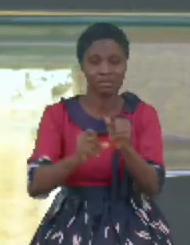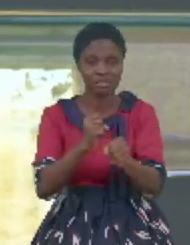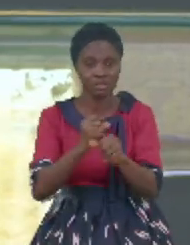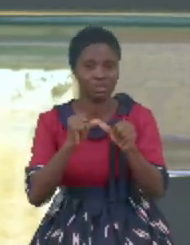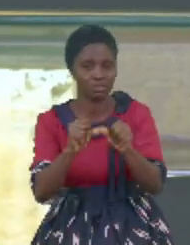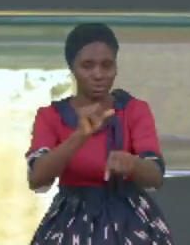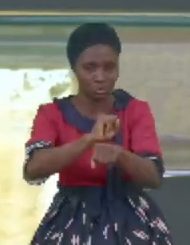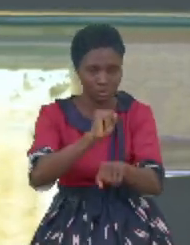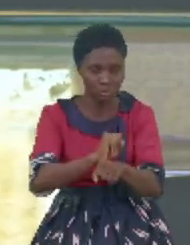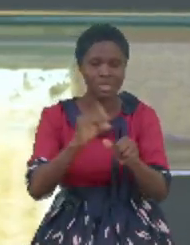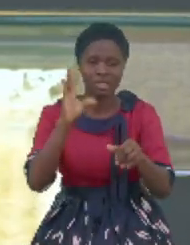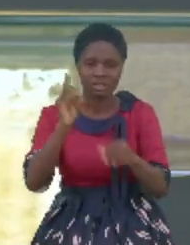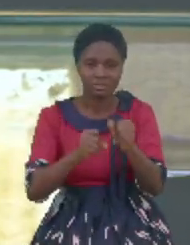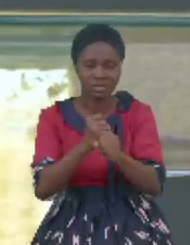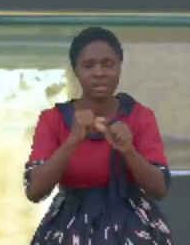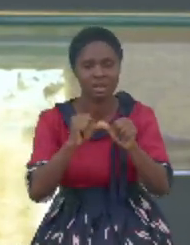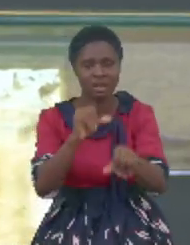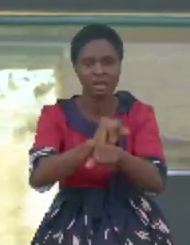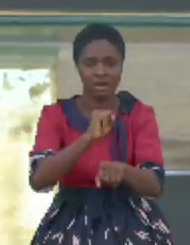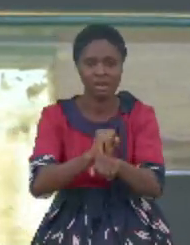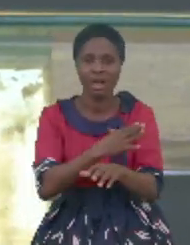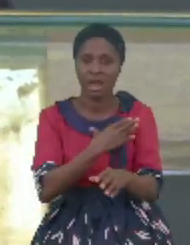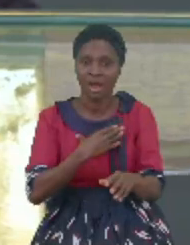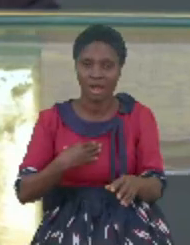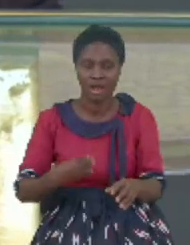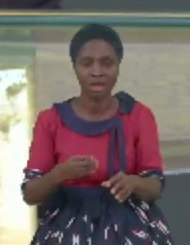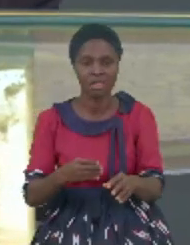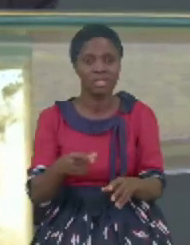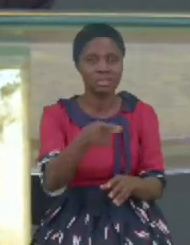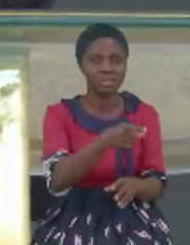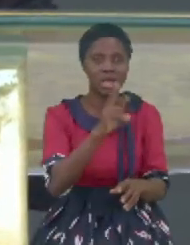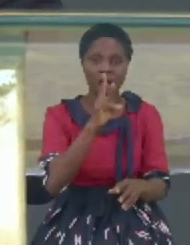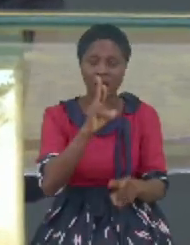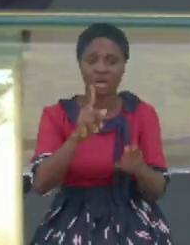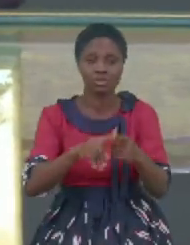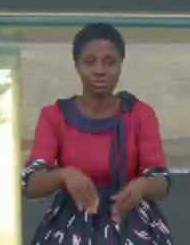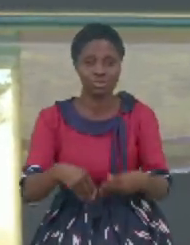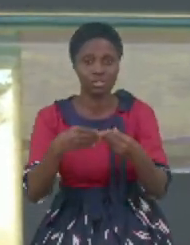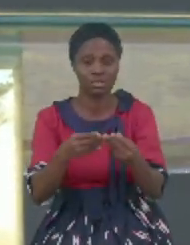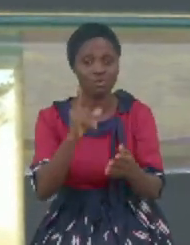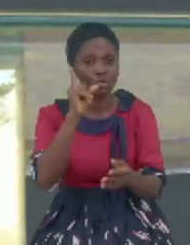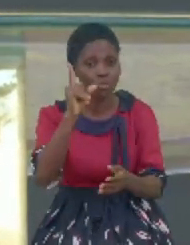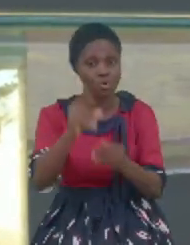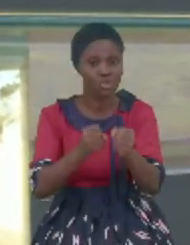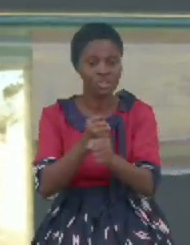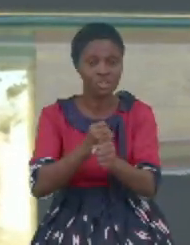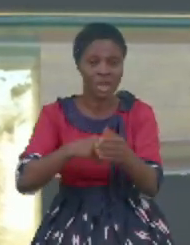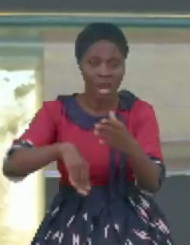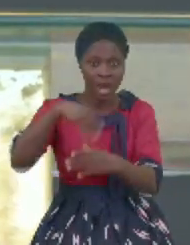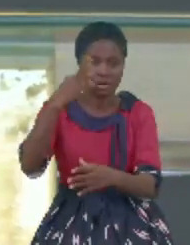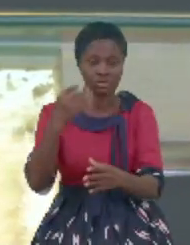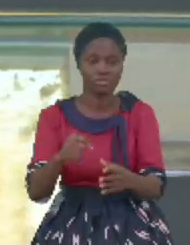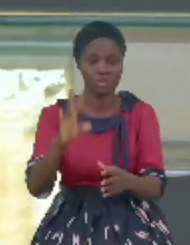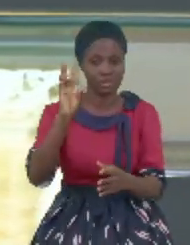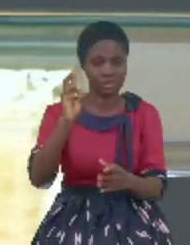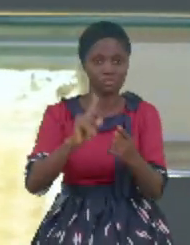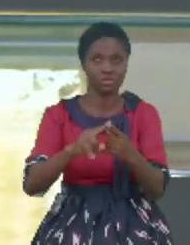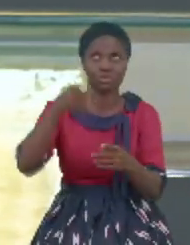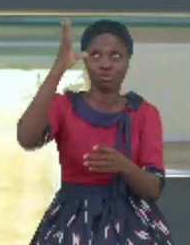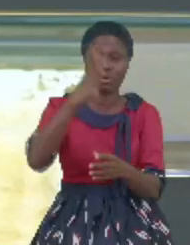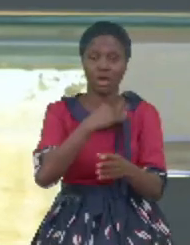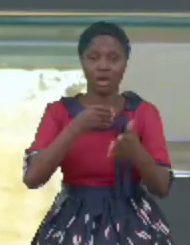travailler. 5 ans, il continuait de travailler comme ça. Et il devait donner 1 an des 7 que